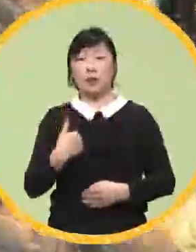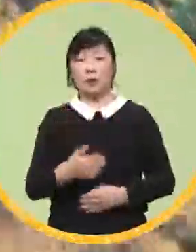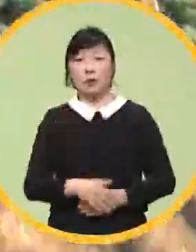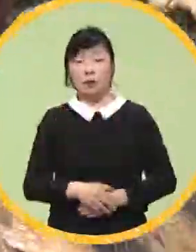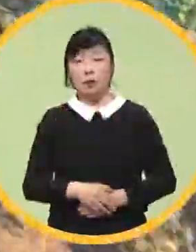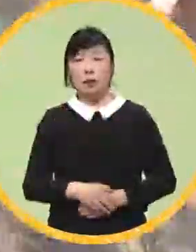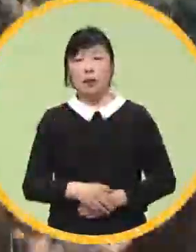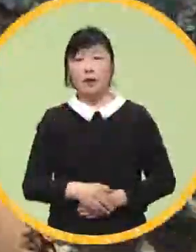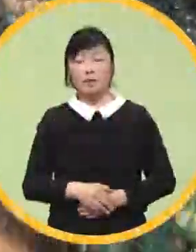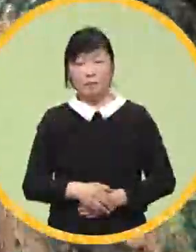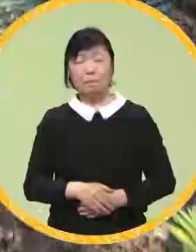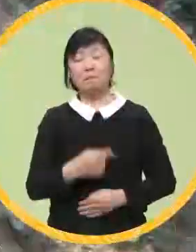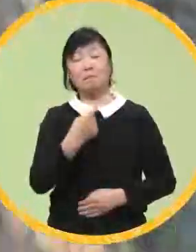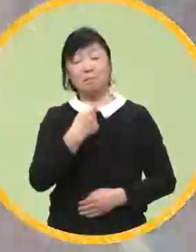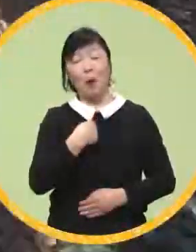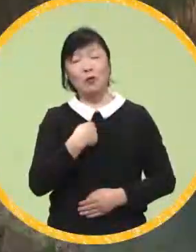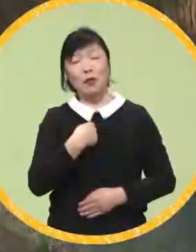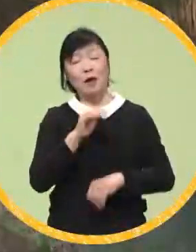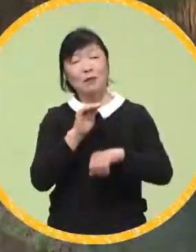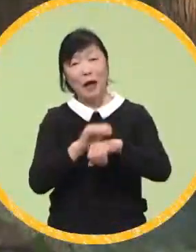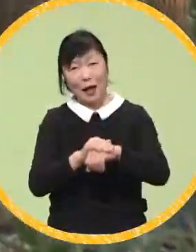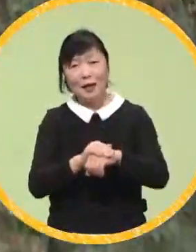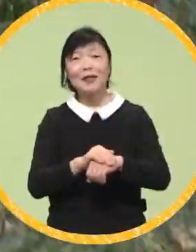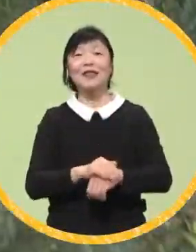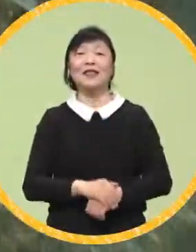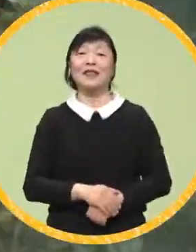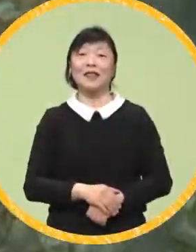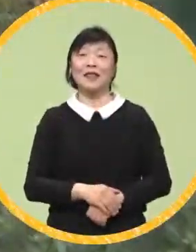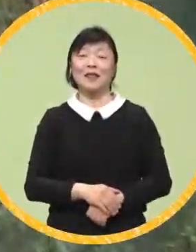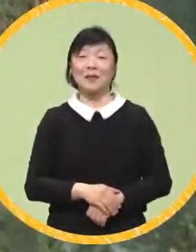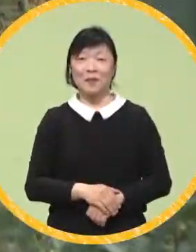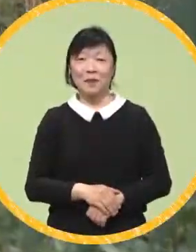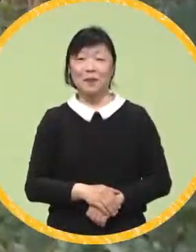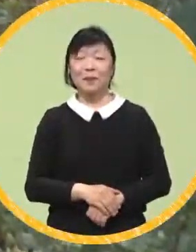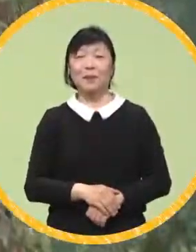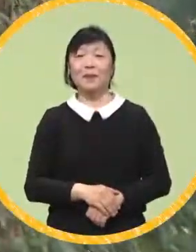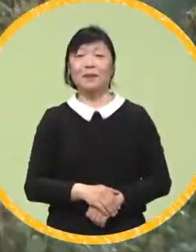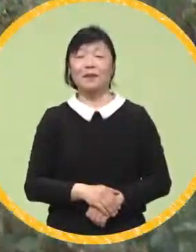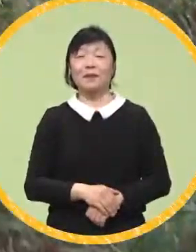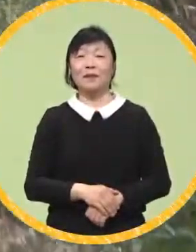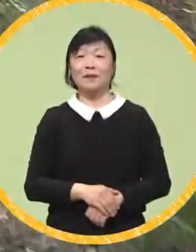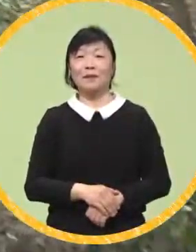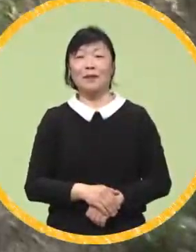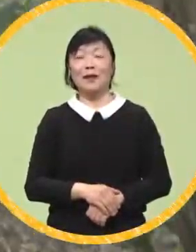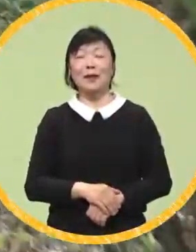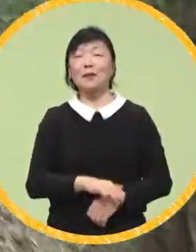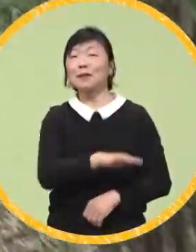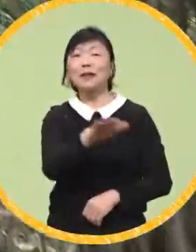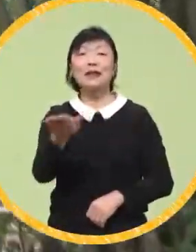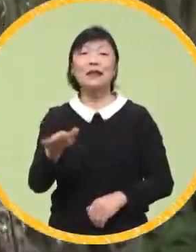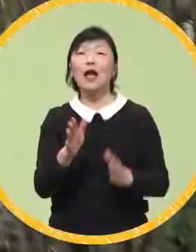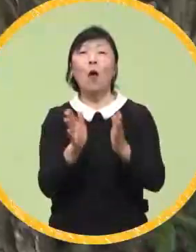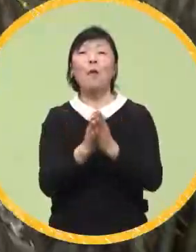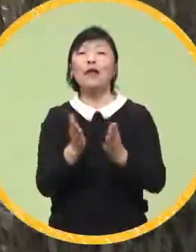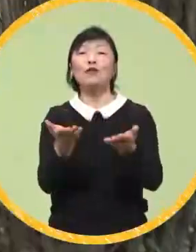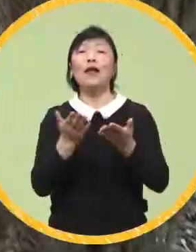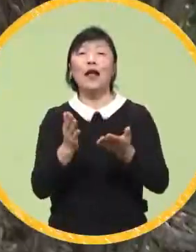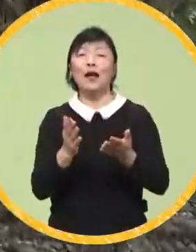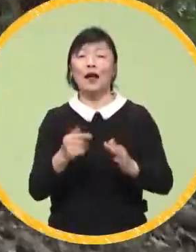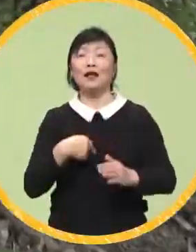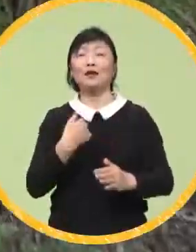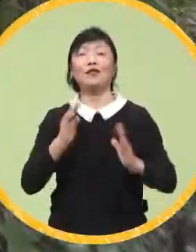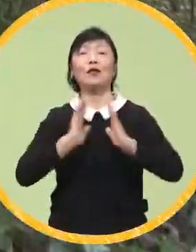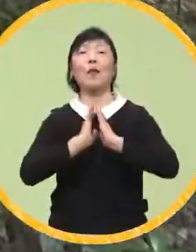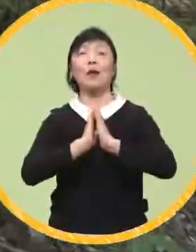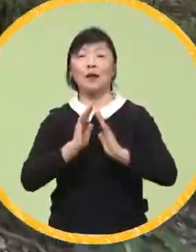分僕がちょっと出来てるってのもあるんですけどねで立ちマン誰も褒めてくれないから自分で褒めないとa で